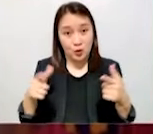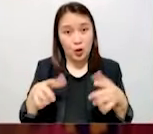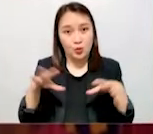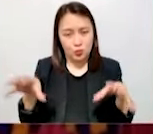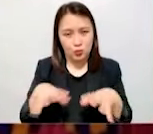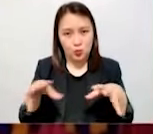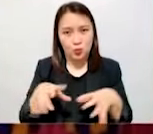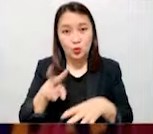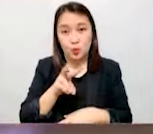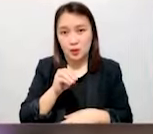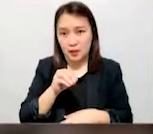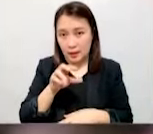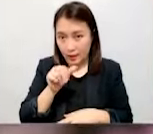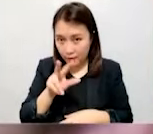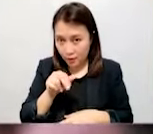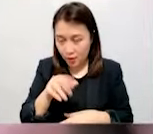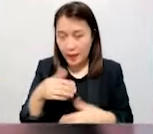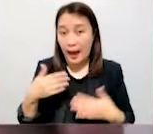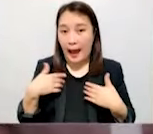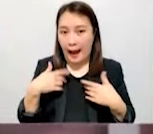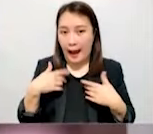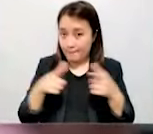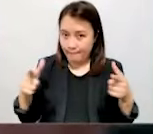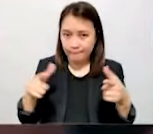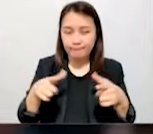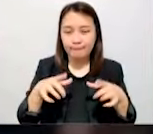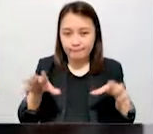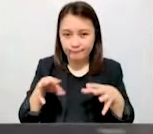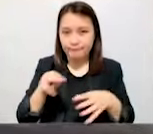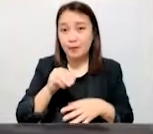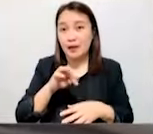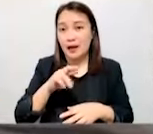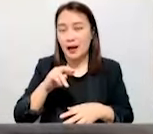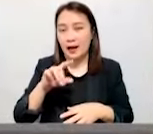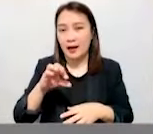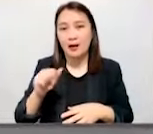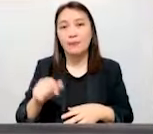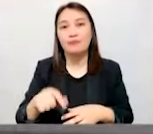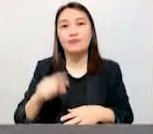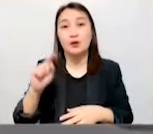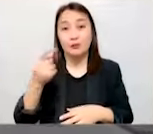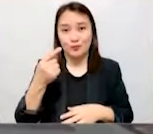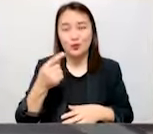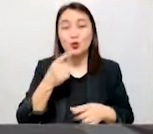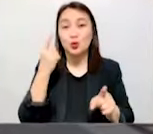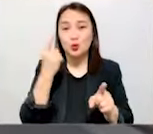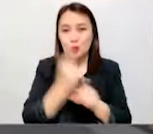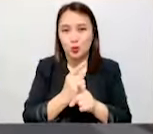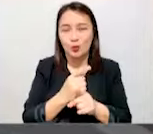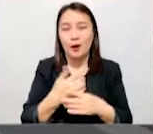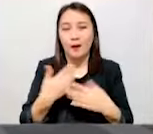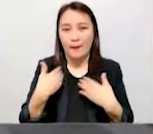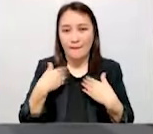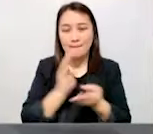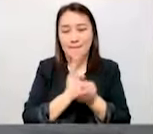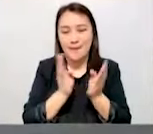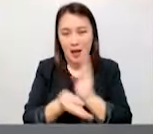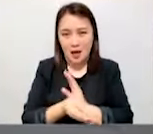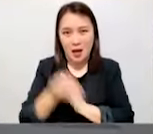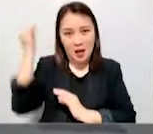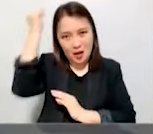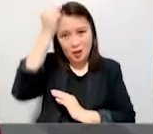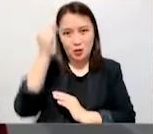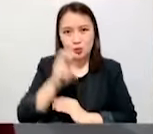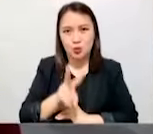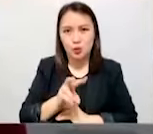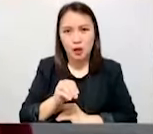At dahil dito, isang himala na lang ang kinakailangan niya para tuluyan na siyang maging santo. Nangyari naman niya noong 2022 nang